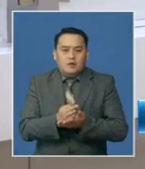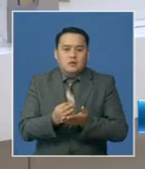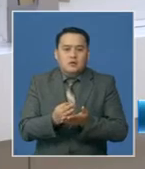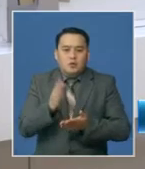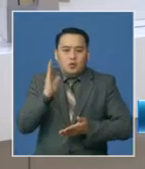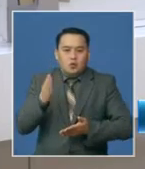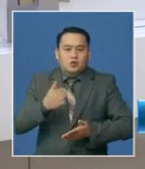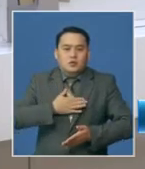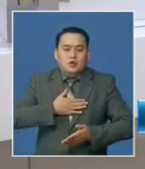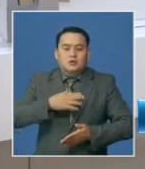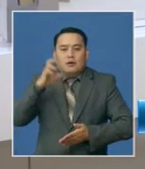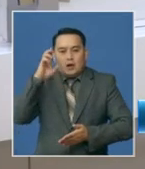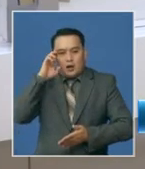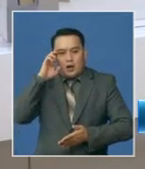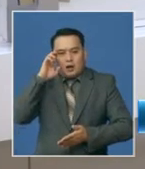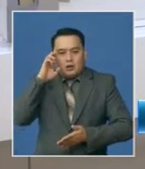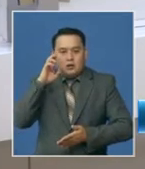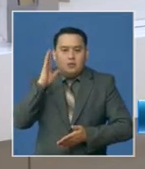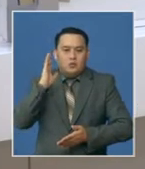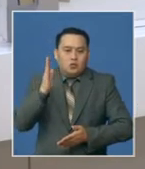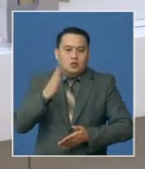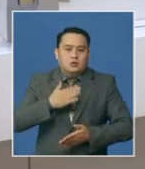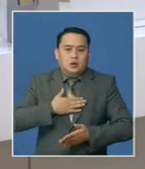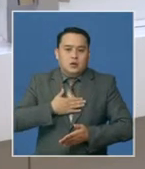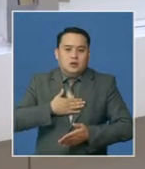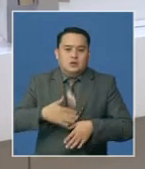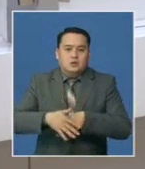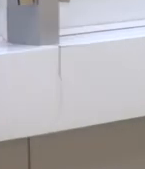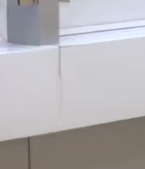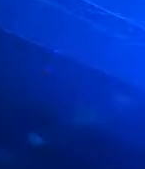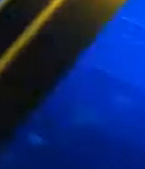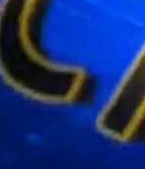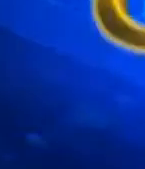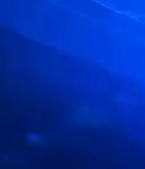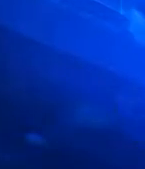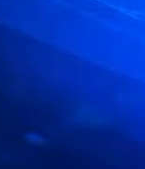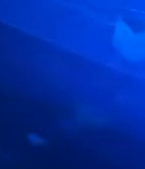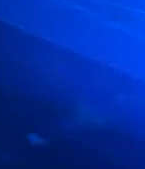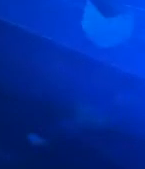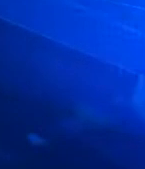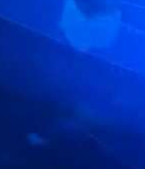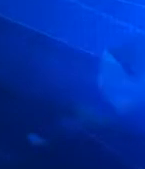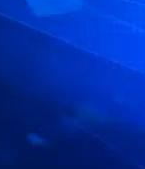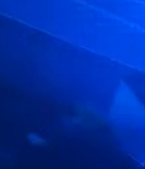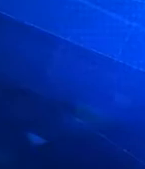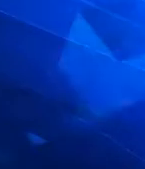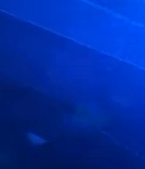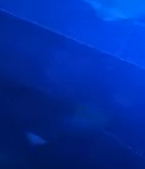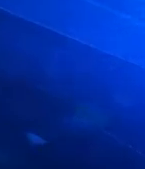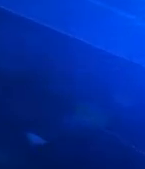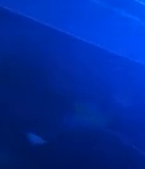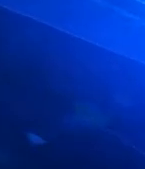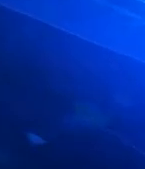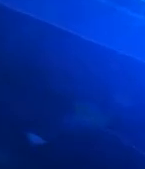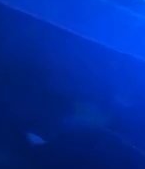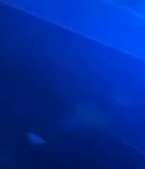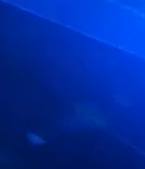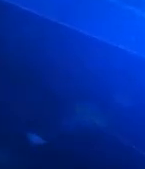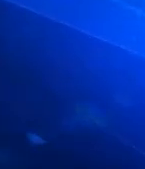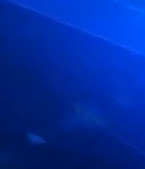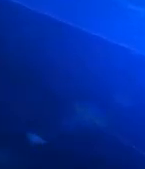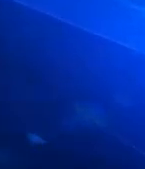трудные годы тех 90-х годов, кризисные годы. В этом, конечно, очень высока роль нашего